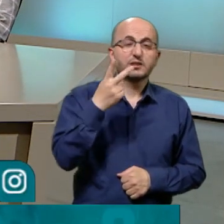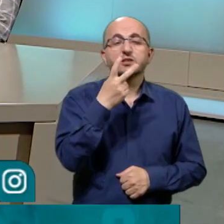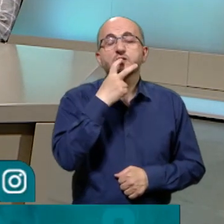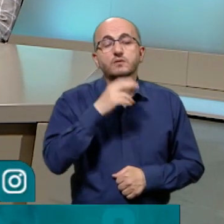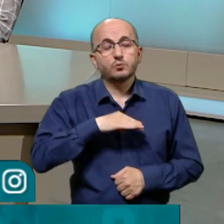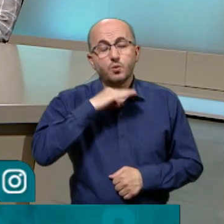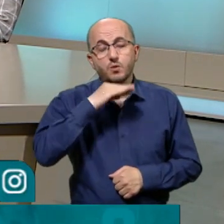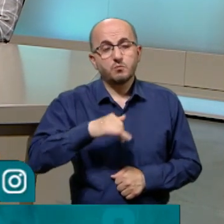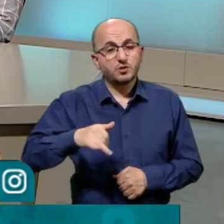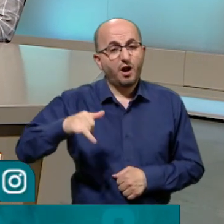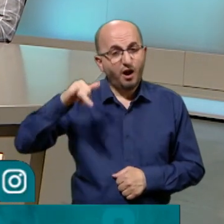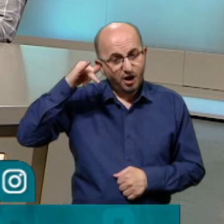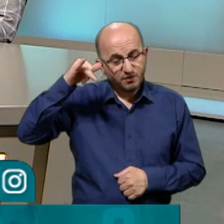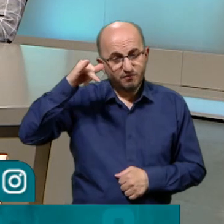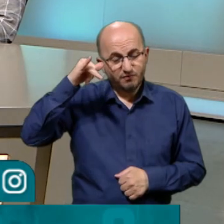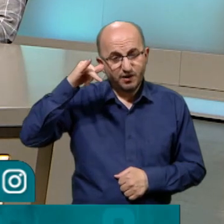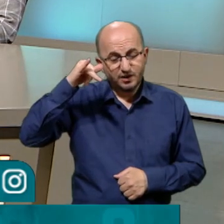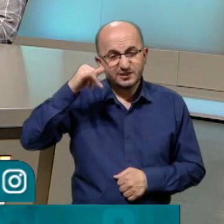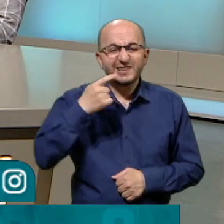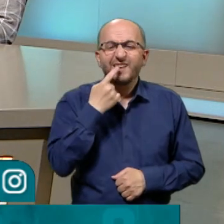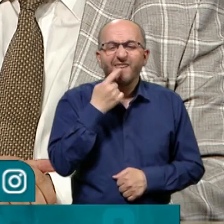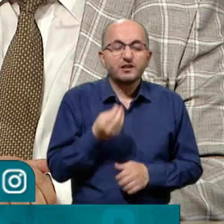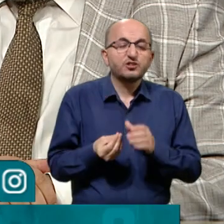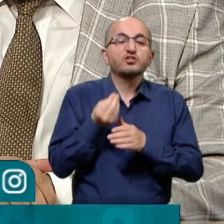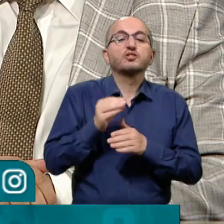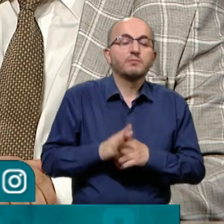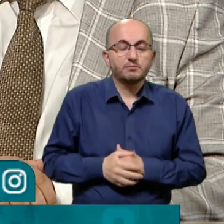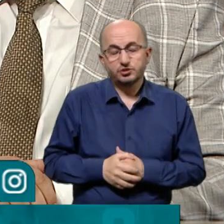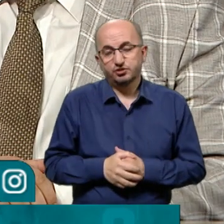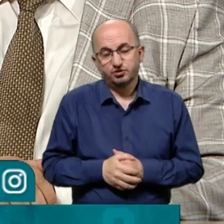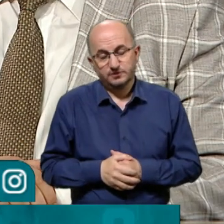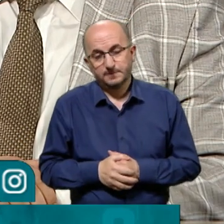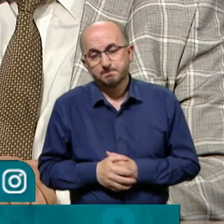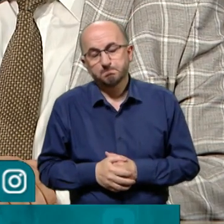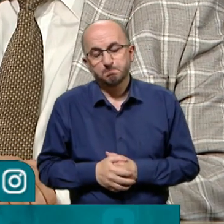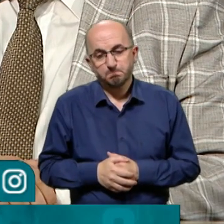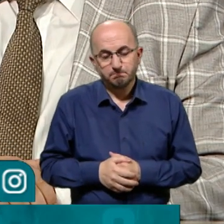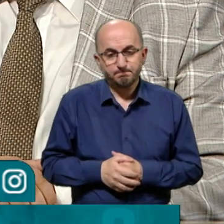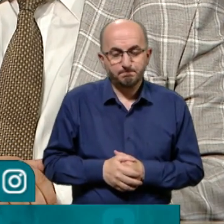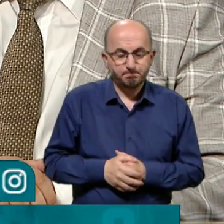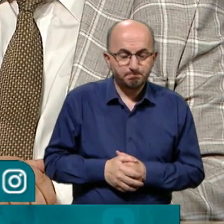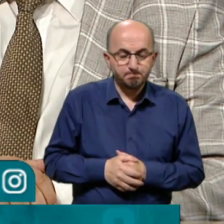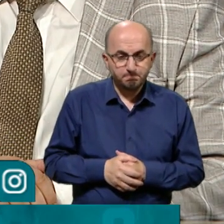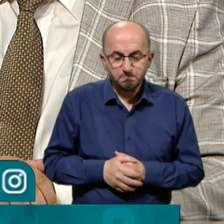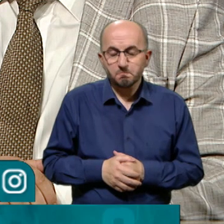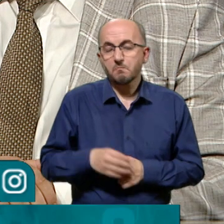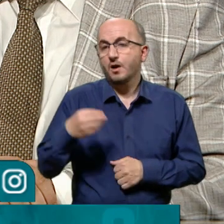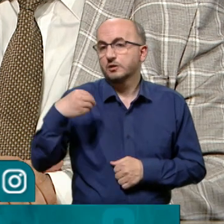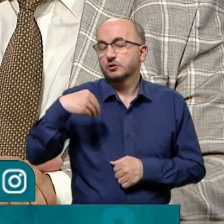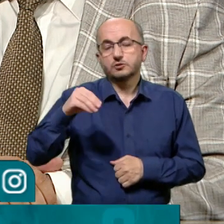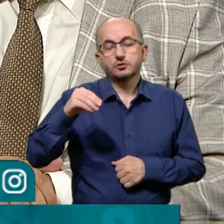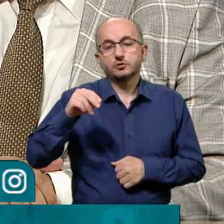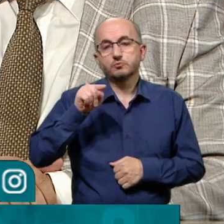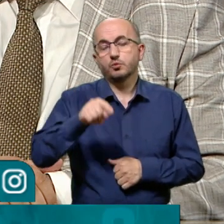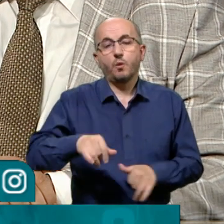yaşını doldurmuş bir hayvan var fakat kapak atmamış Evet bu kapatma tarihine izleyicilerimize biliyor siz de biliyorsunuz Satıcı